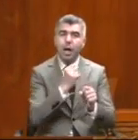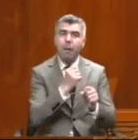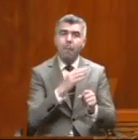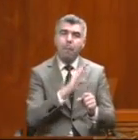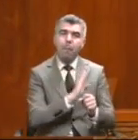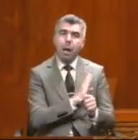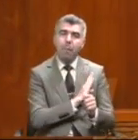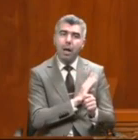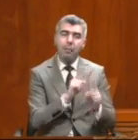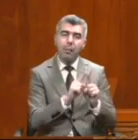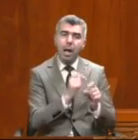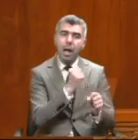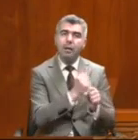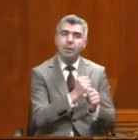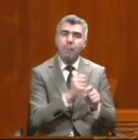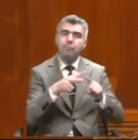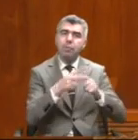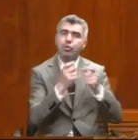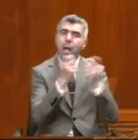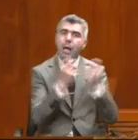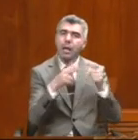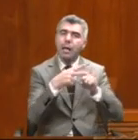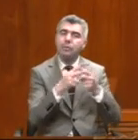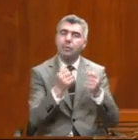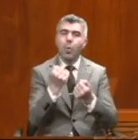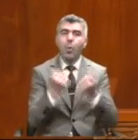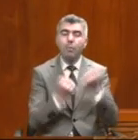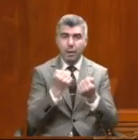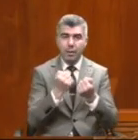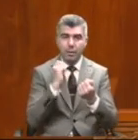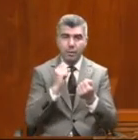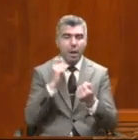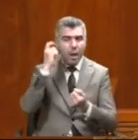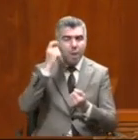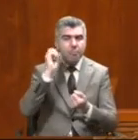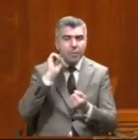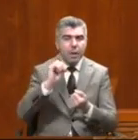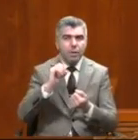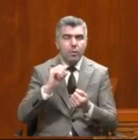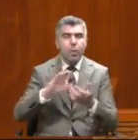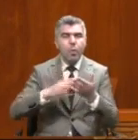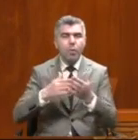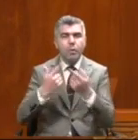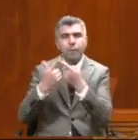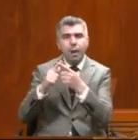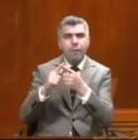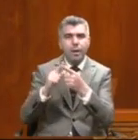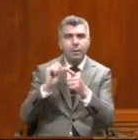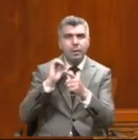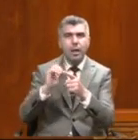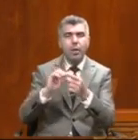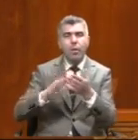حلمت حتى هو بسيارات الهيدروجين سياره فاخره وجاء بعدها ديال الابتكارات